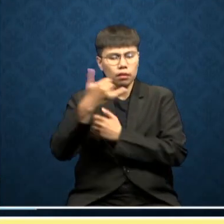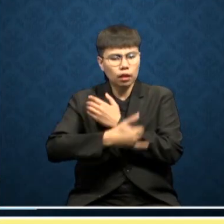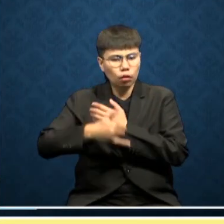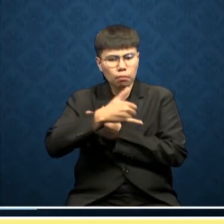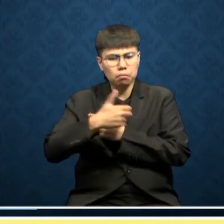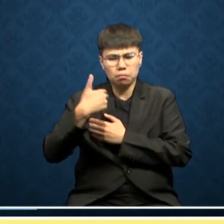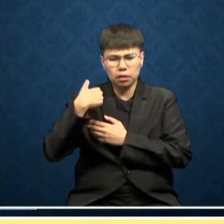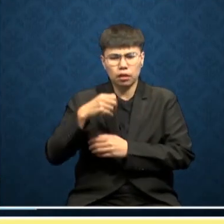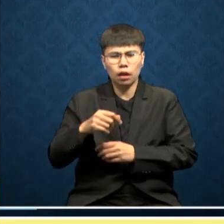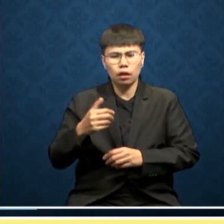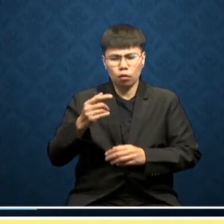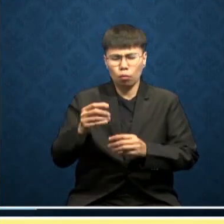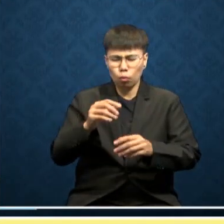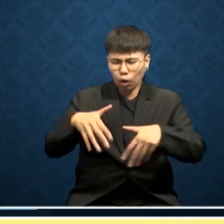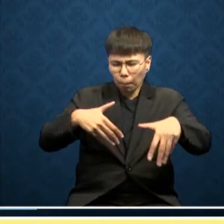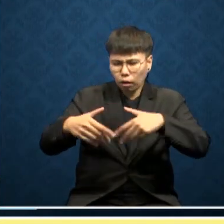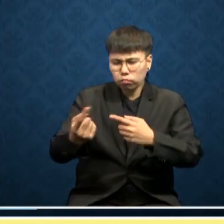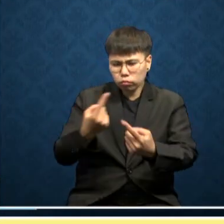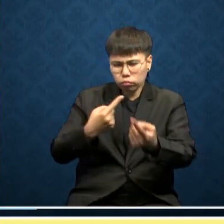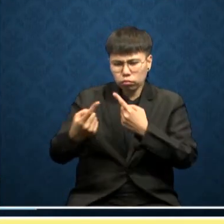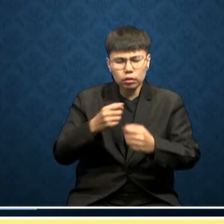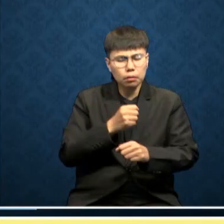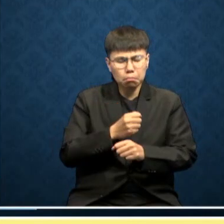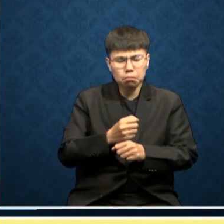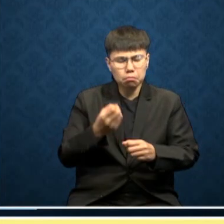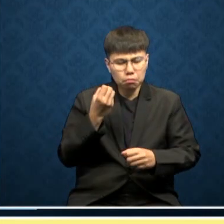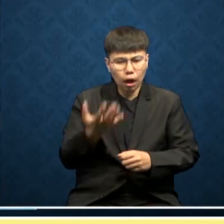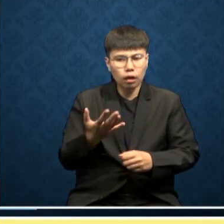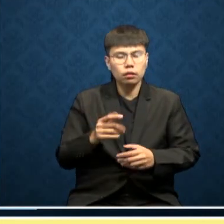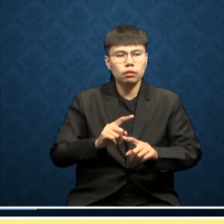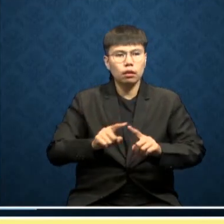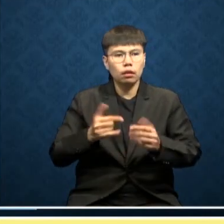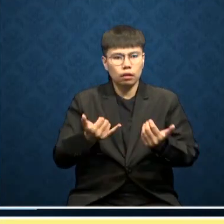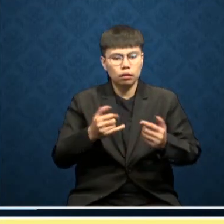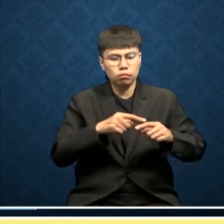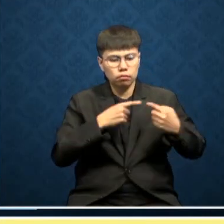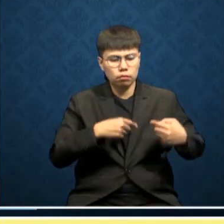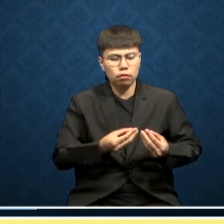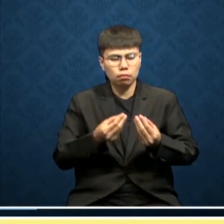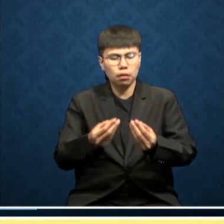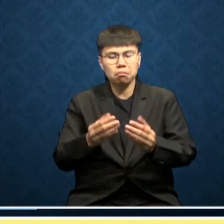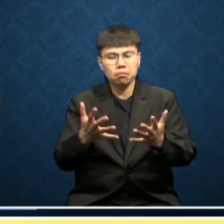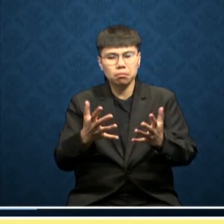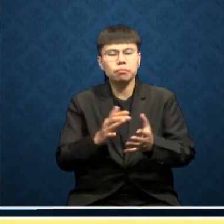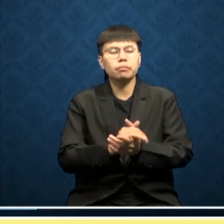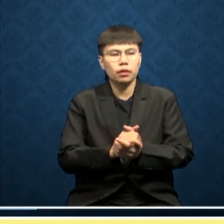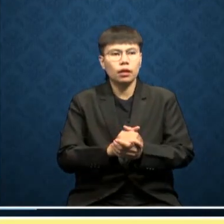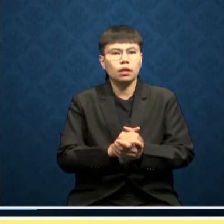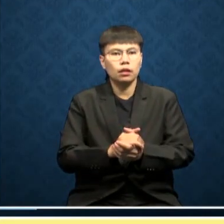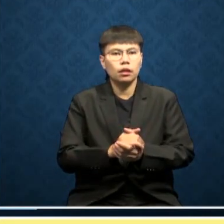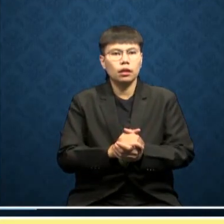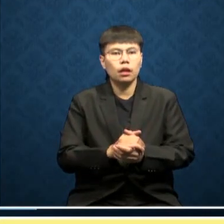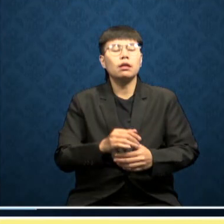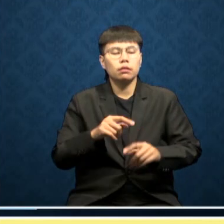สำนวนเยอะอะไรทำนองนั้นซึ่งให้ผมทราบแล้วนะครับอันนี้ไม่ได้สร้างขวัญกำลังใจอันนี้ก็ตอบแบบข้างๆครูๆมาการสร้างขวัญ